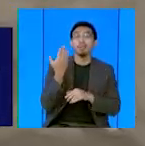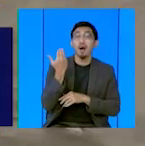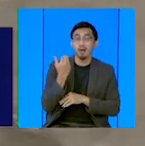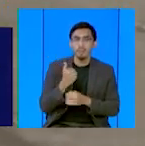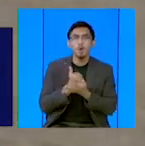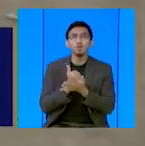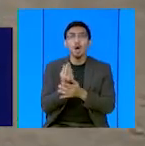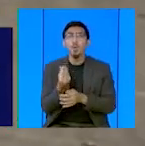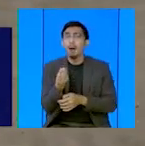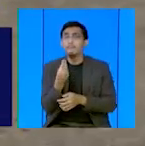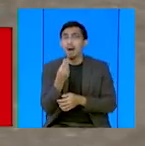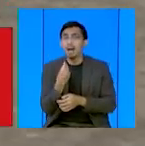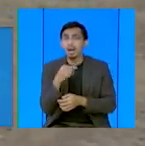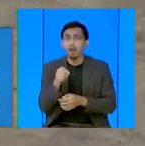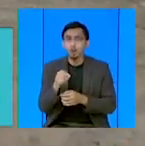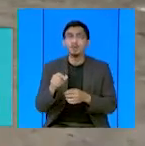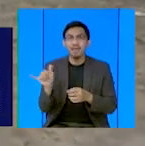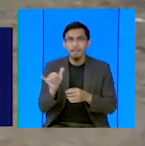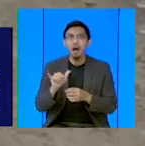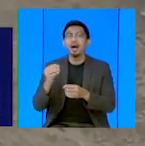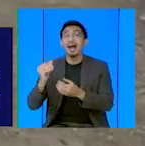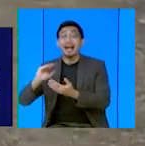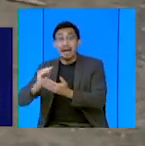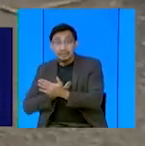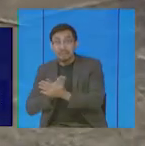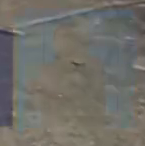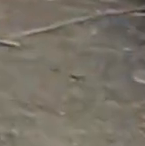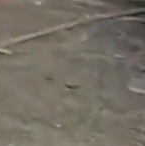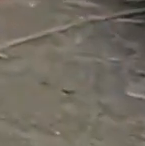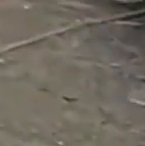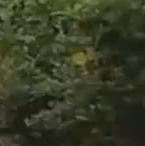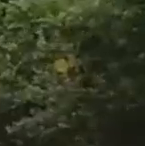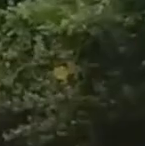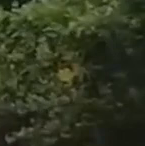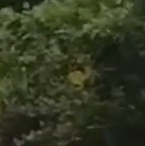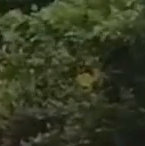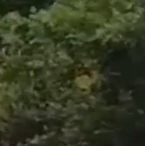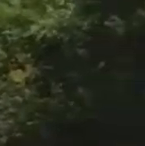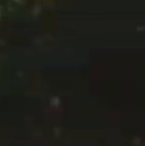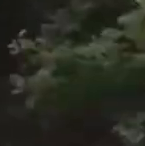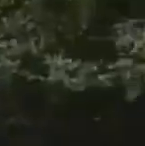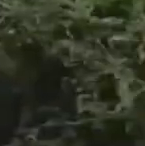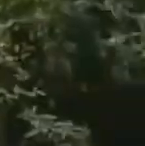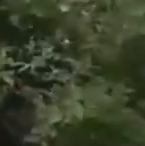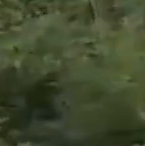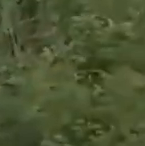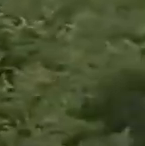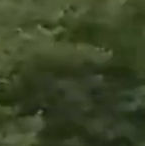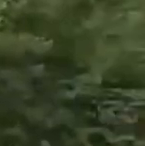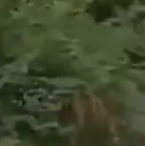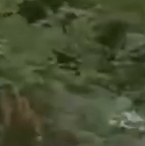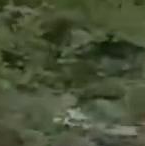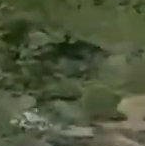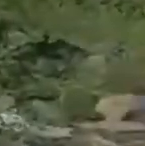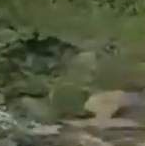lalu. Seharusnya uang makan dibayarkan bersamaan dengan gaji, namun sudah tidak dibayarkan sejak 3 bulan terakhir.